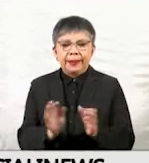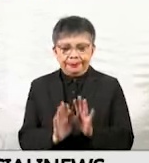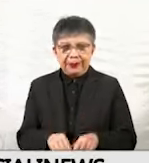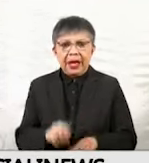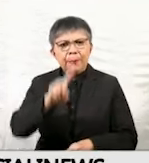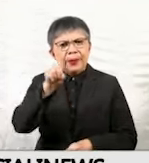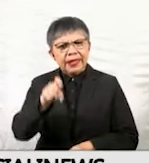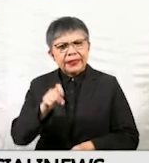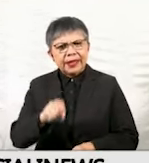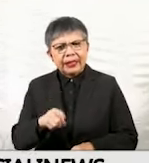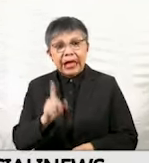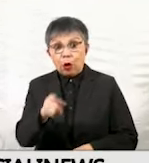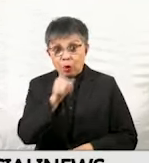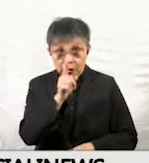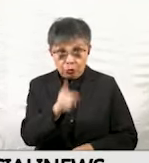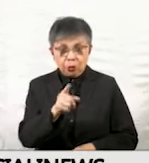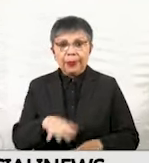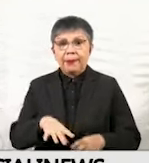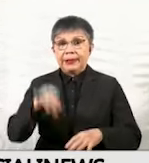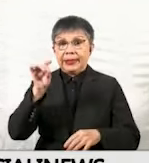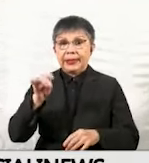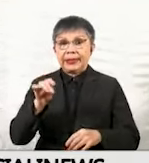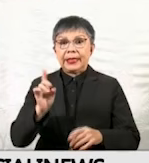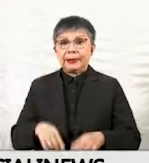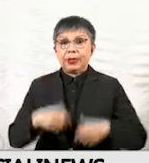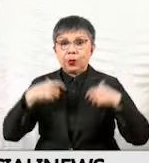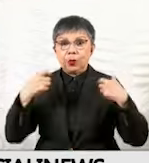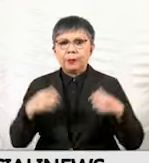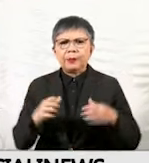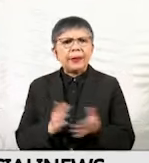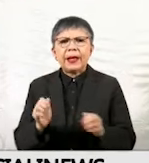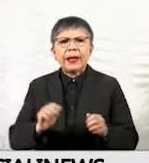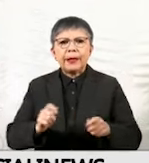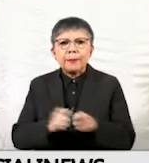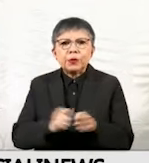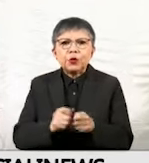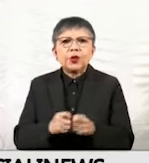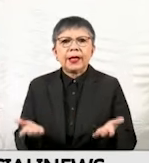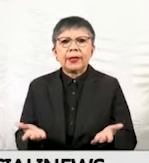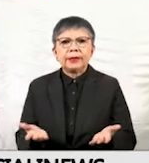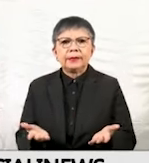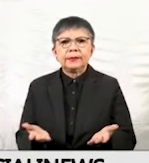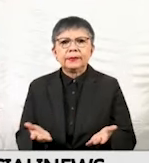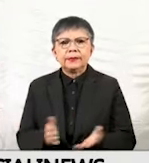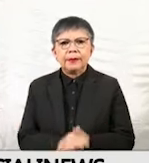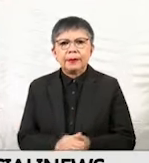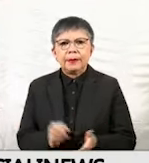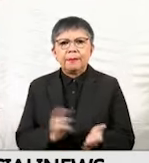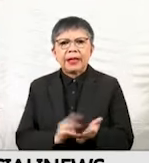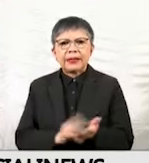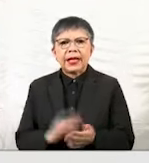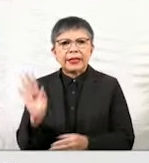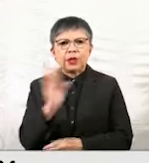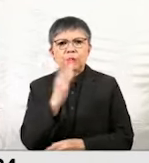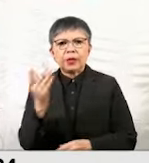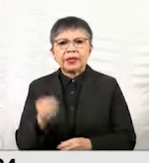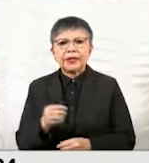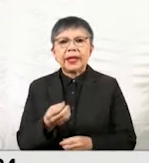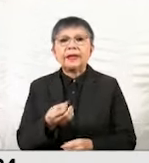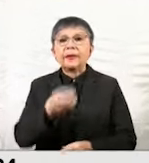Bagaimana strategi anda untuk menyelesaikan masalah ini itu mungkin lebih real Terima kasih baik